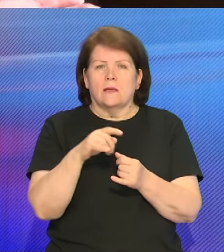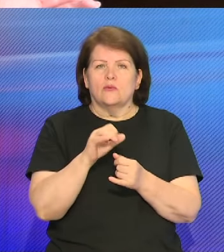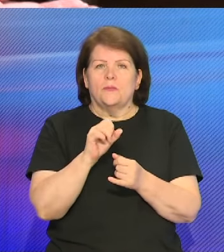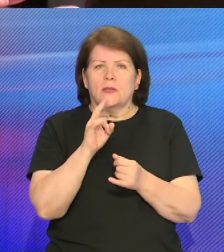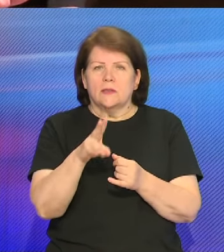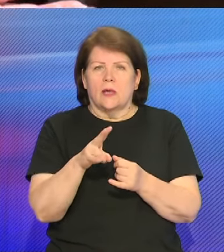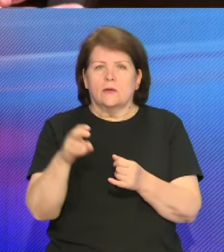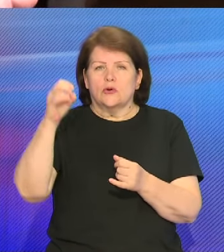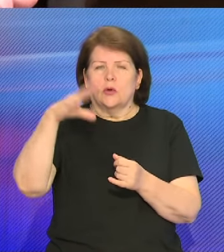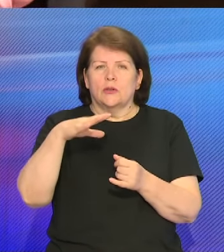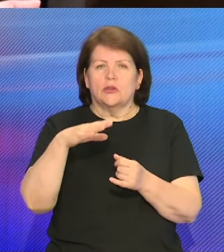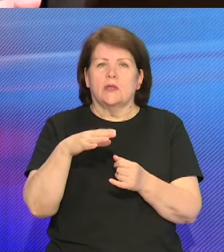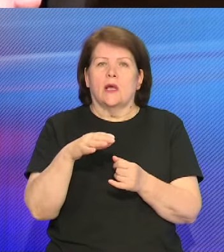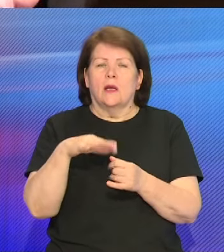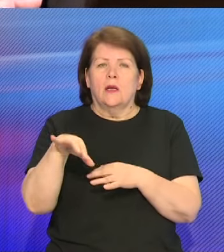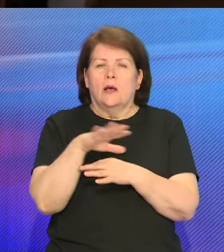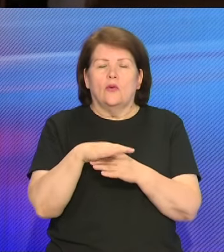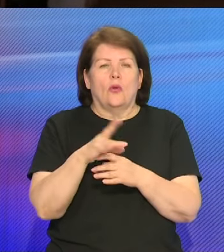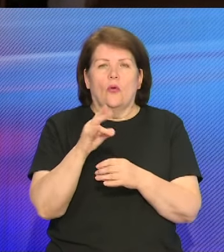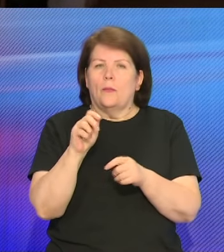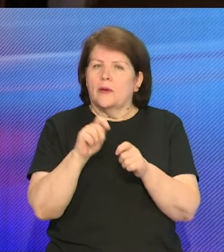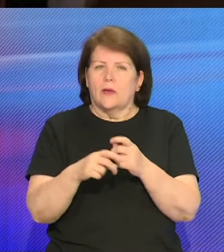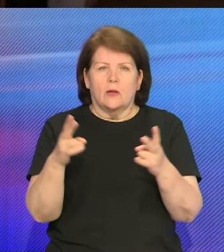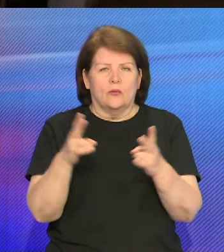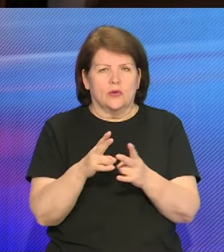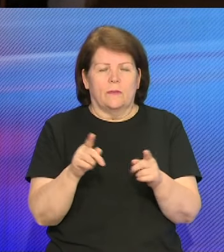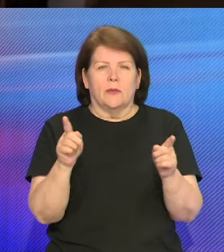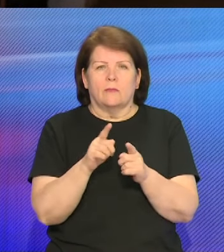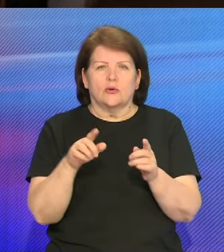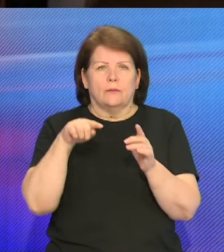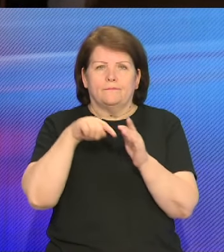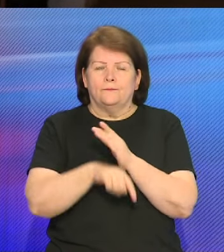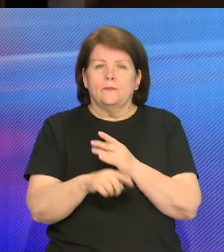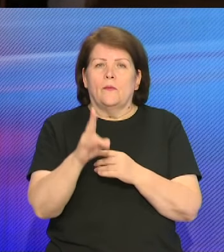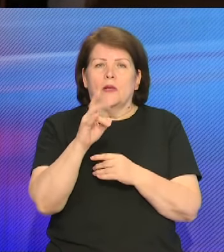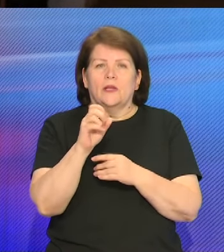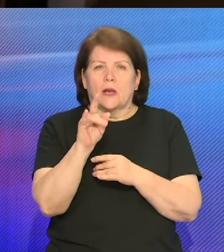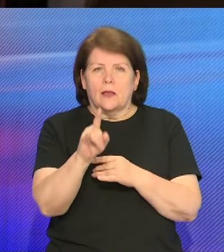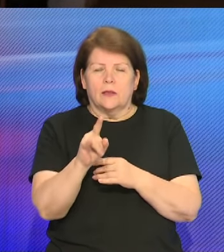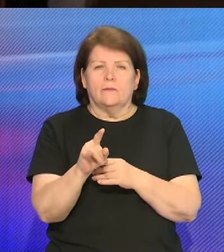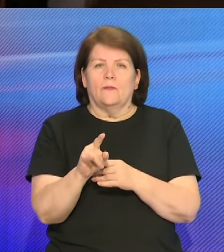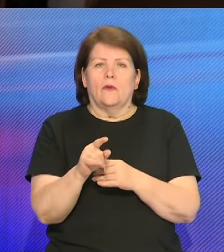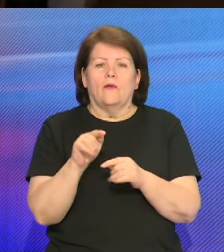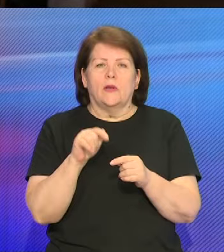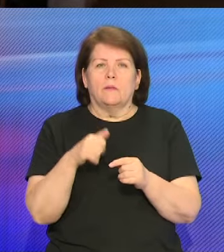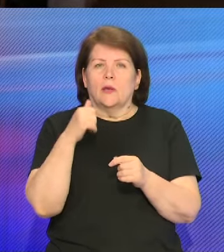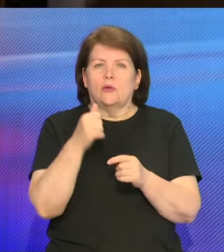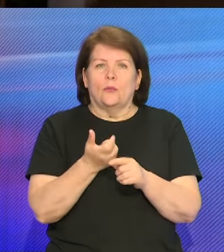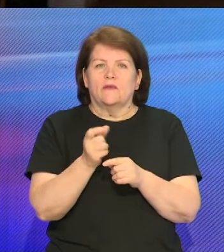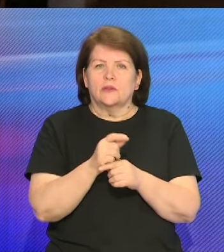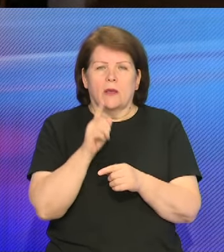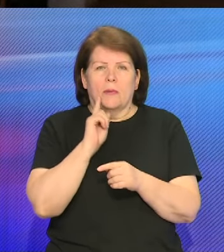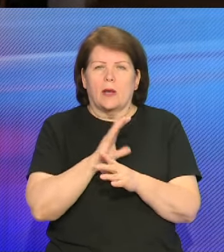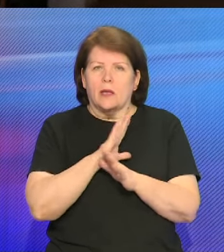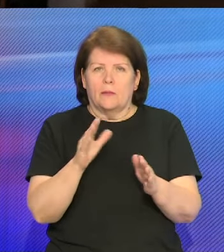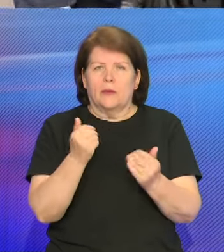все вкусненькое, все это, но отслеживать надо, потому что нитраты бывают. В этом году ничего не было по превышениям, ну, по крайней мере,